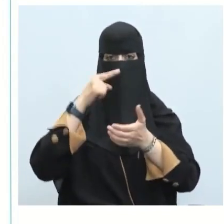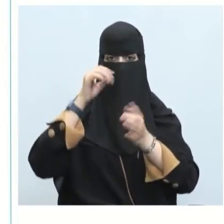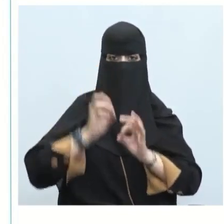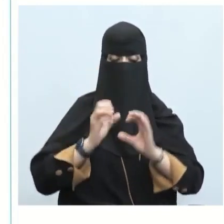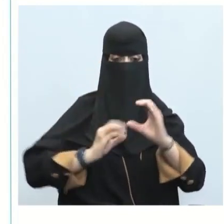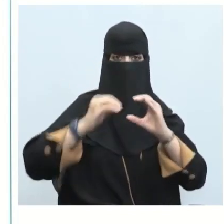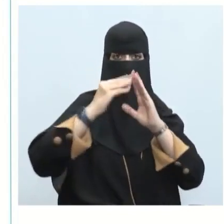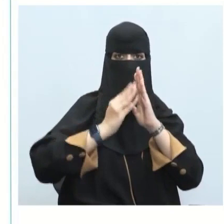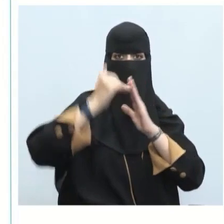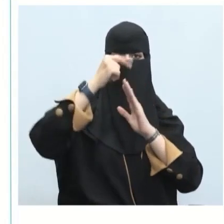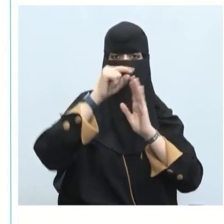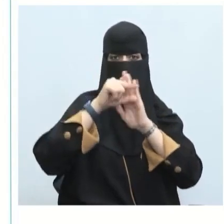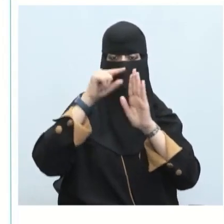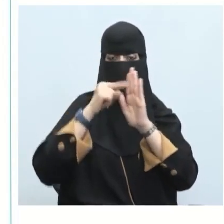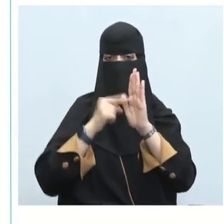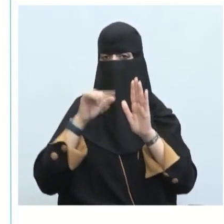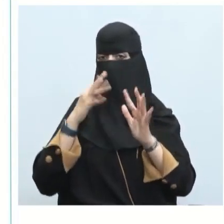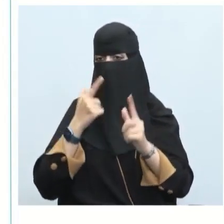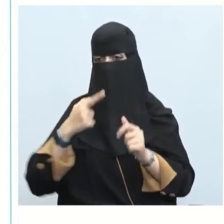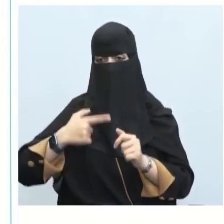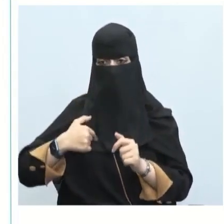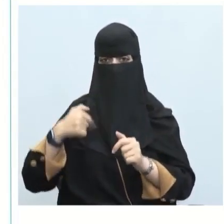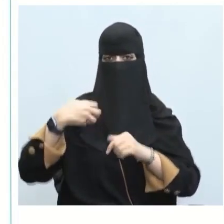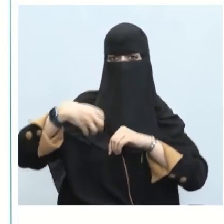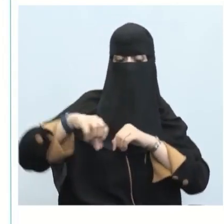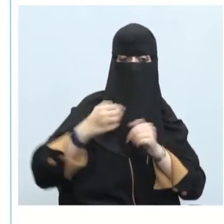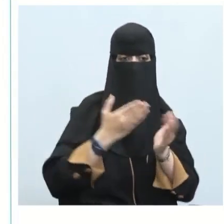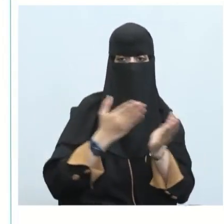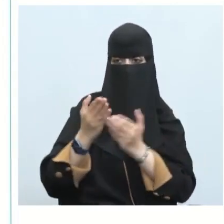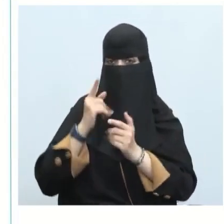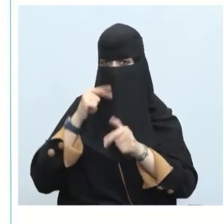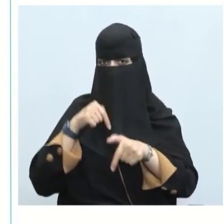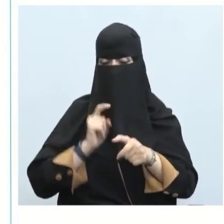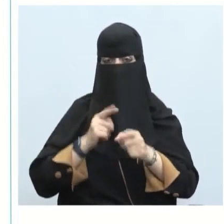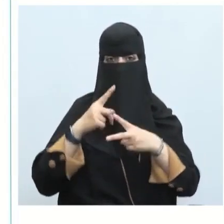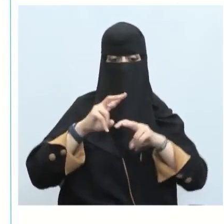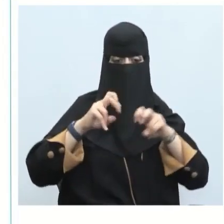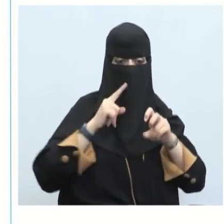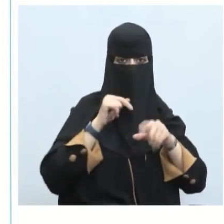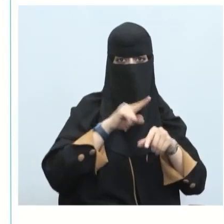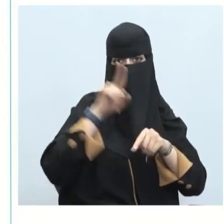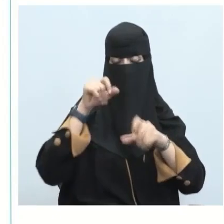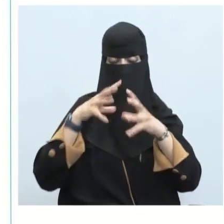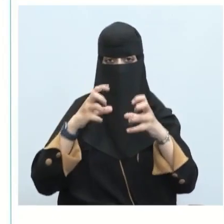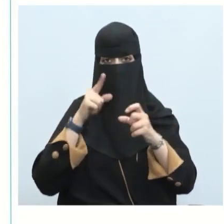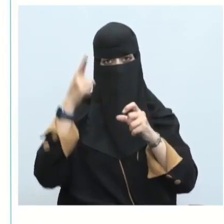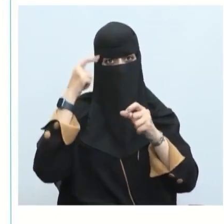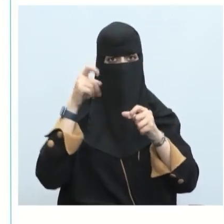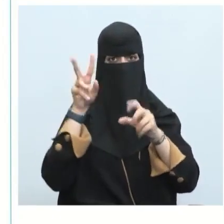ملف تعريف للشركه بحيث يسهل الوصول للجمهور الى التفاصيل